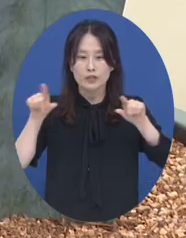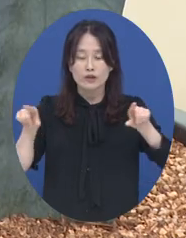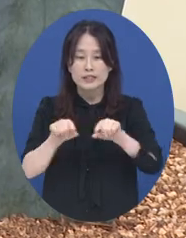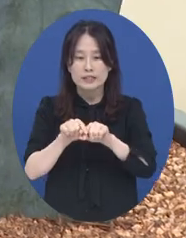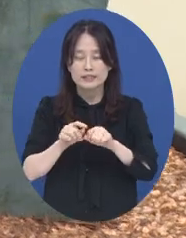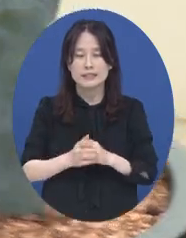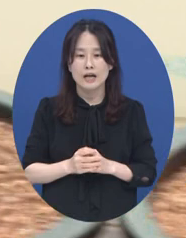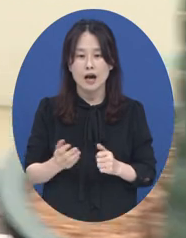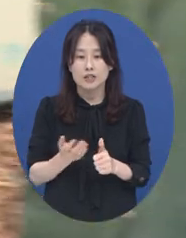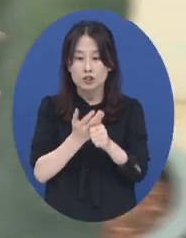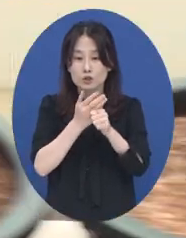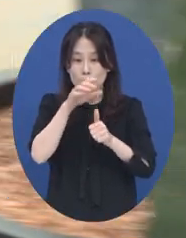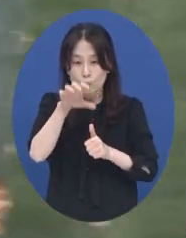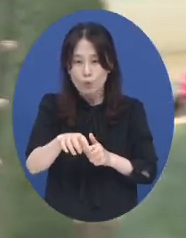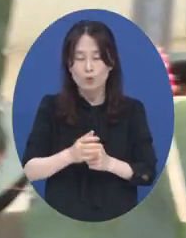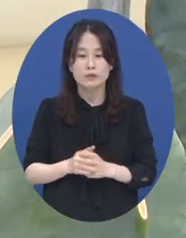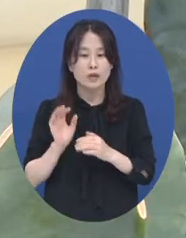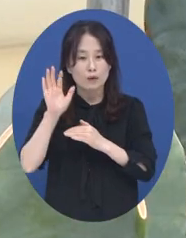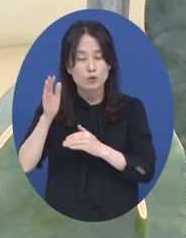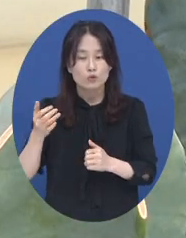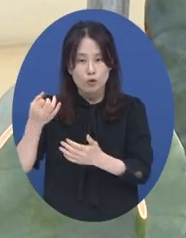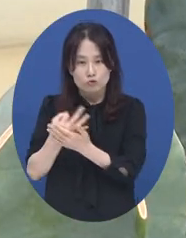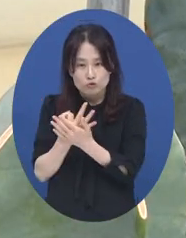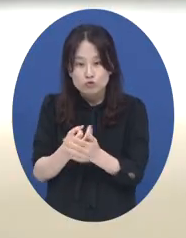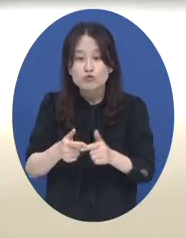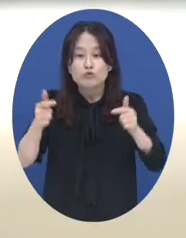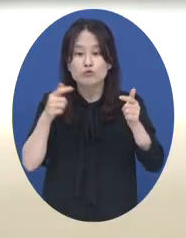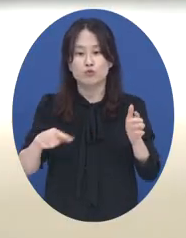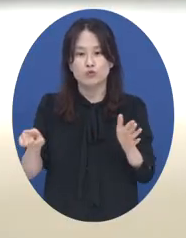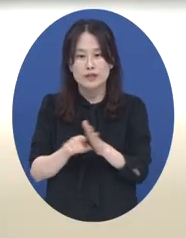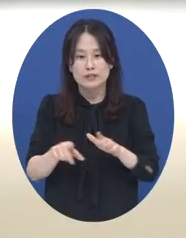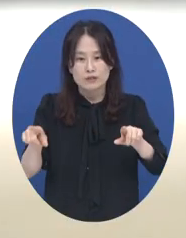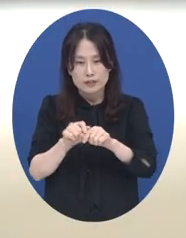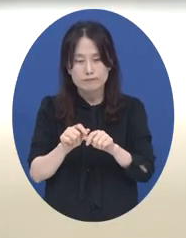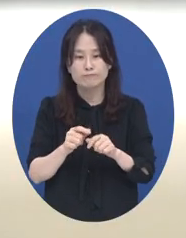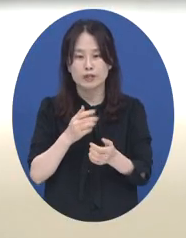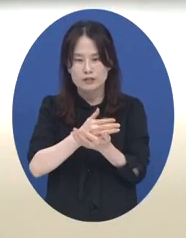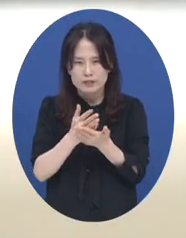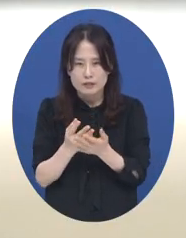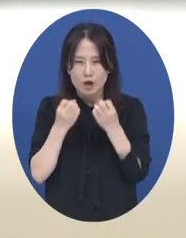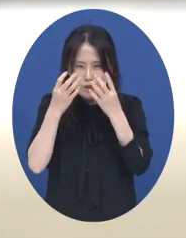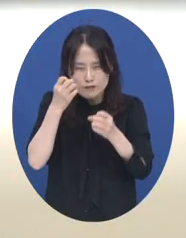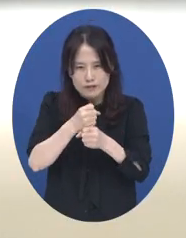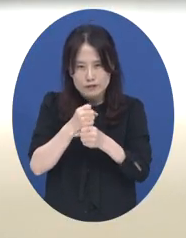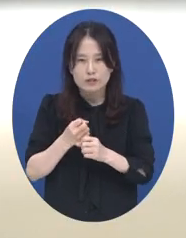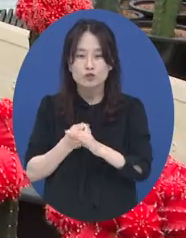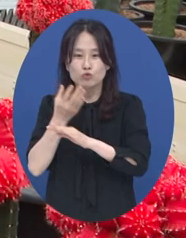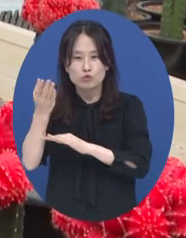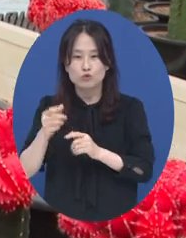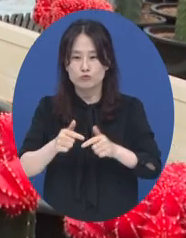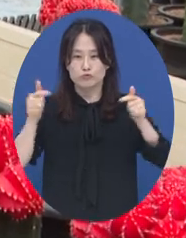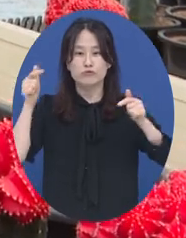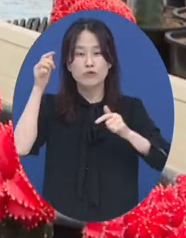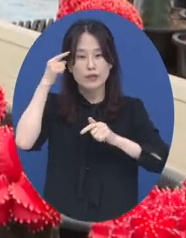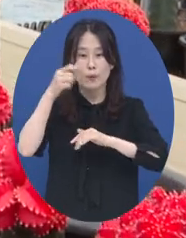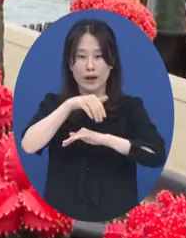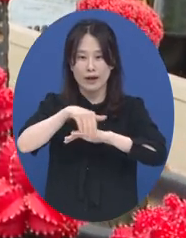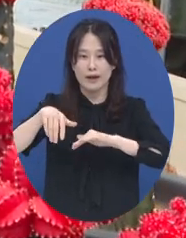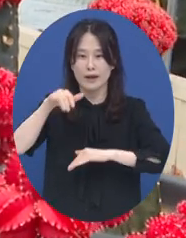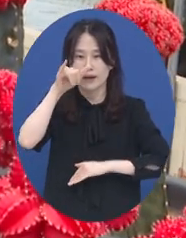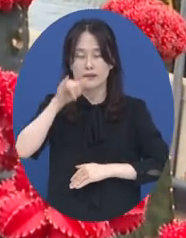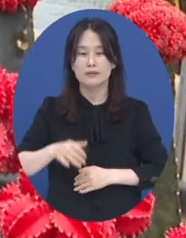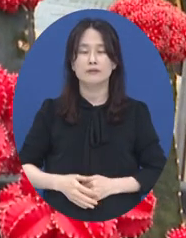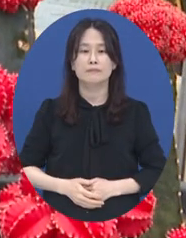앞으로도 도내 농가소득을 높일 수 있도록 접목 선인장 식품 종이 생산 을 느껴 해외시장 수출을 확대할 계획입니다 경제 술 tv